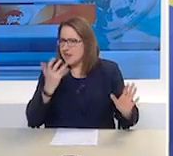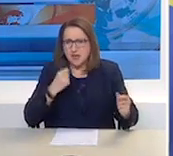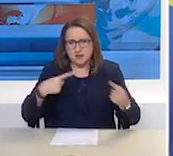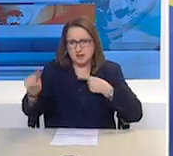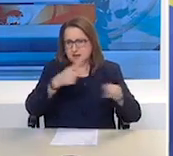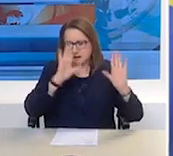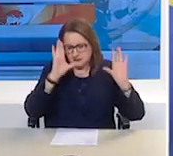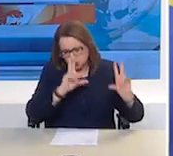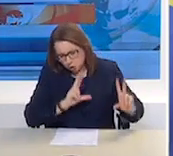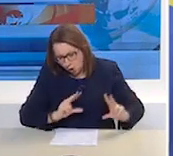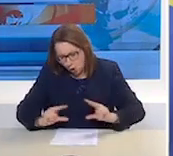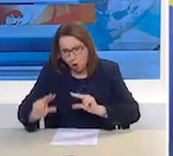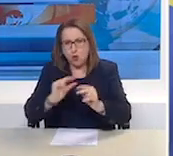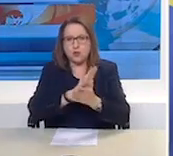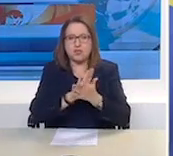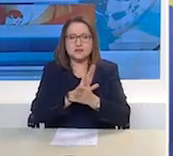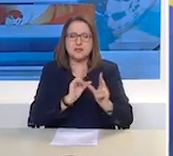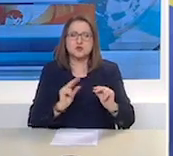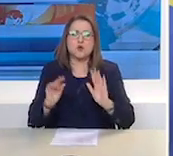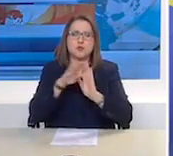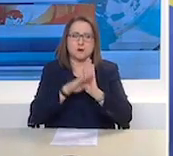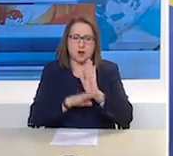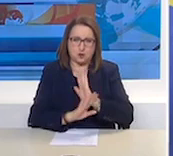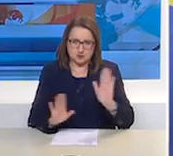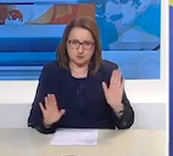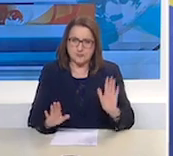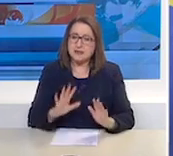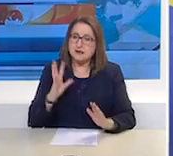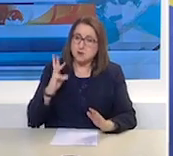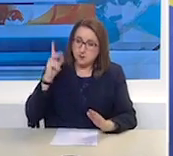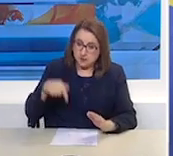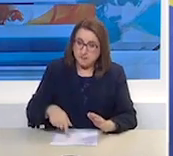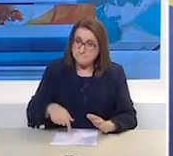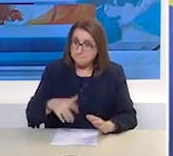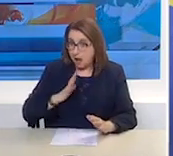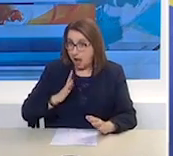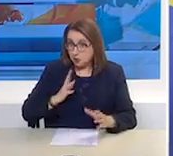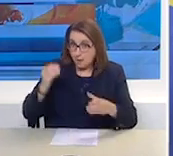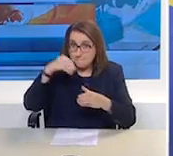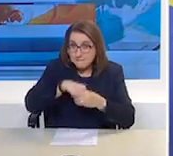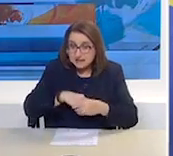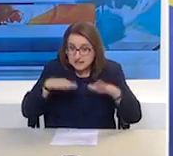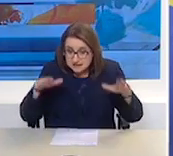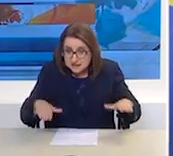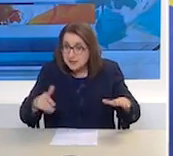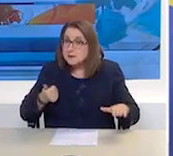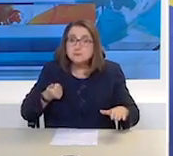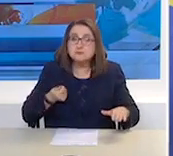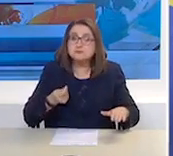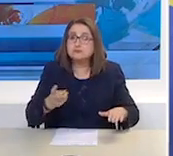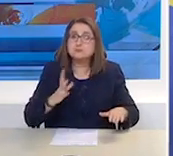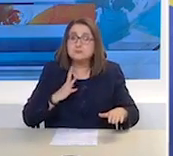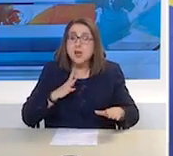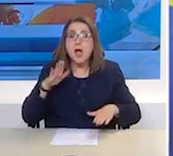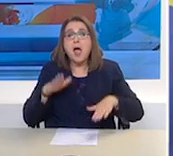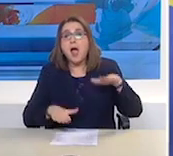Έτσι, σύμφωνα με την κοία που εκδόθηκε στις 12 Μαΐου, ο μέγιστος επιτρεπόμενος αριθμός ατόμων που μπορεί να βρίσκεται μέσα σε ένα τζαμί καθορίζεται από